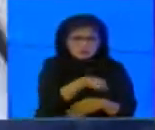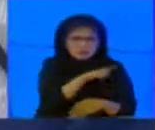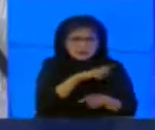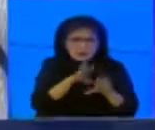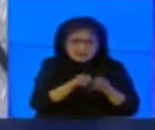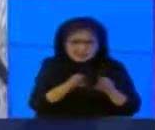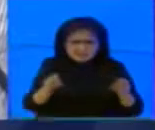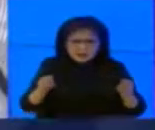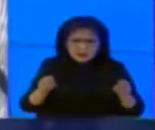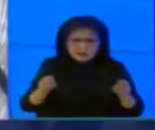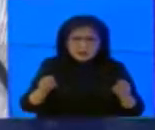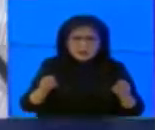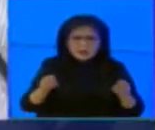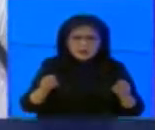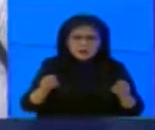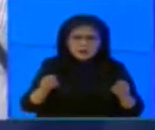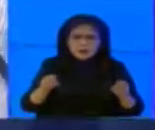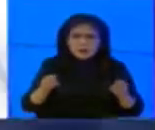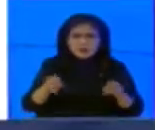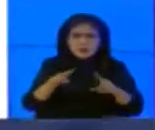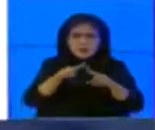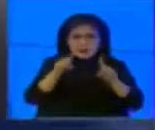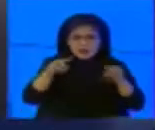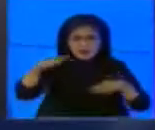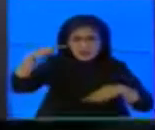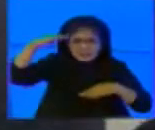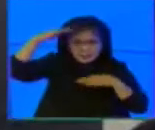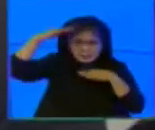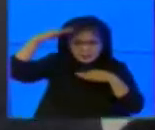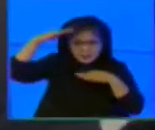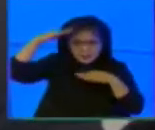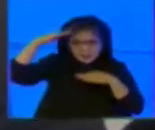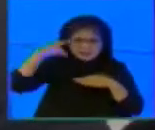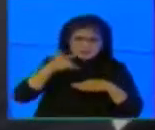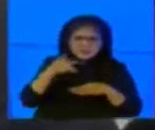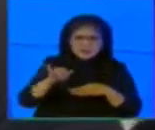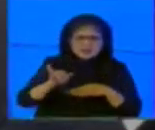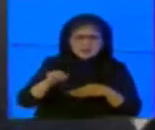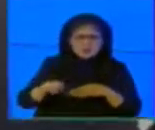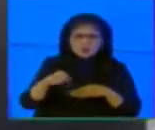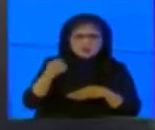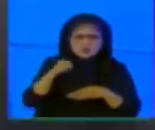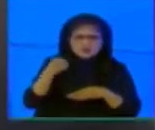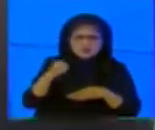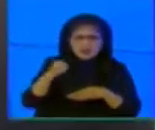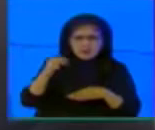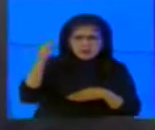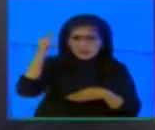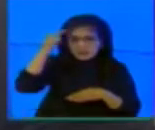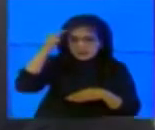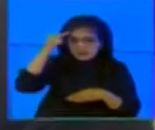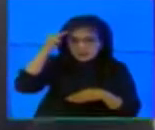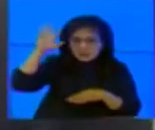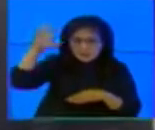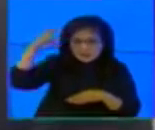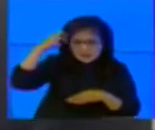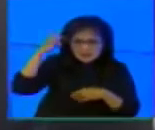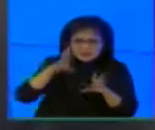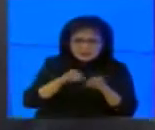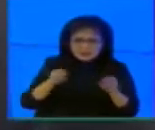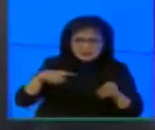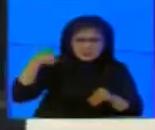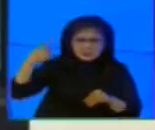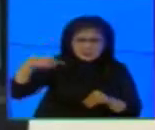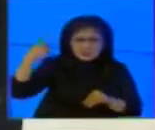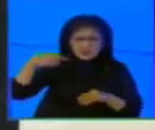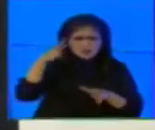pakainya KTP-nya kayak gini, nggak bisa. Kepala Disnaker Kota Semarang mengakui setiap harinya masih ada sekitar 100